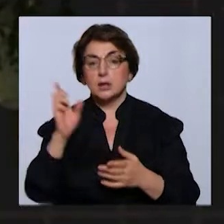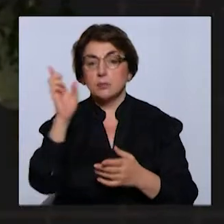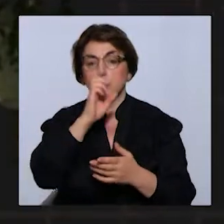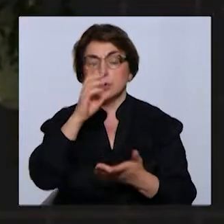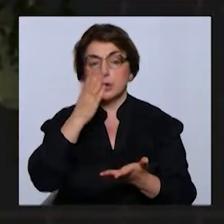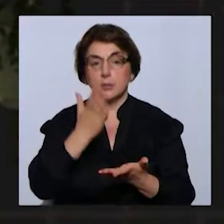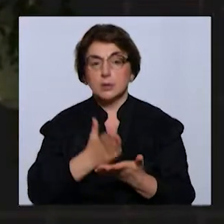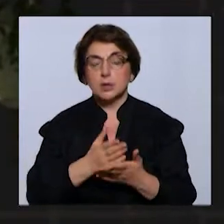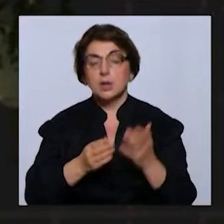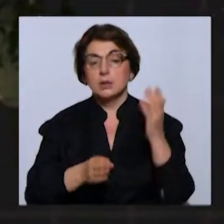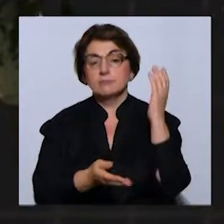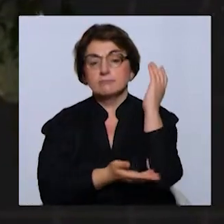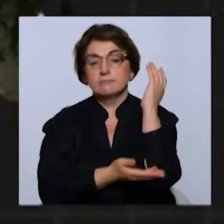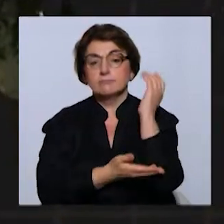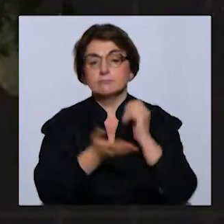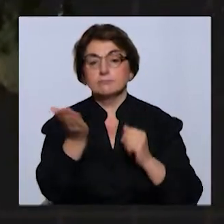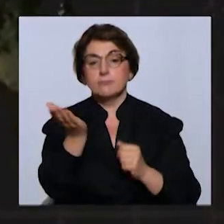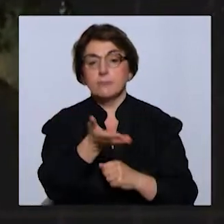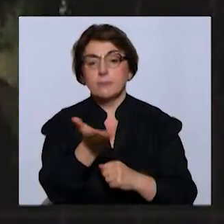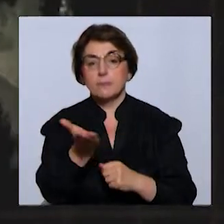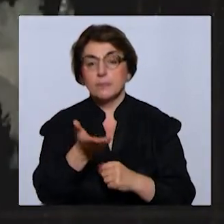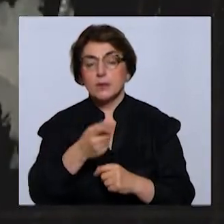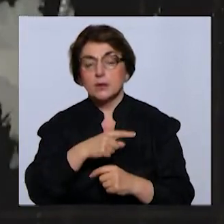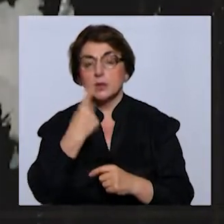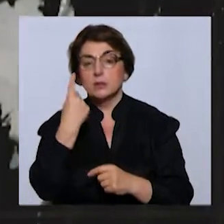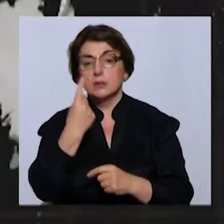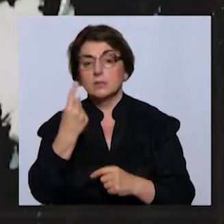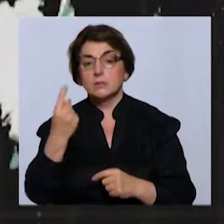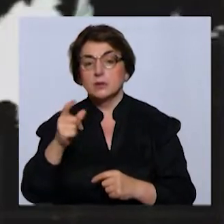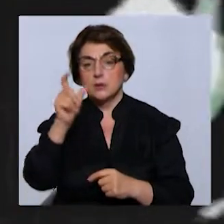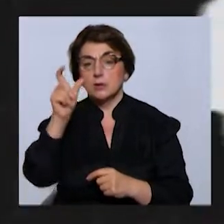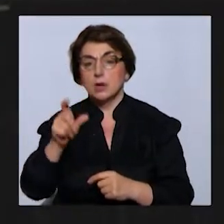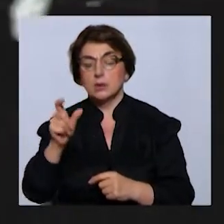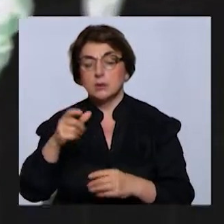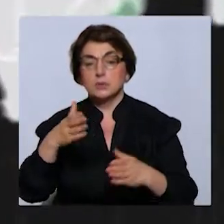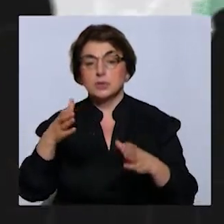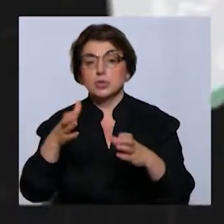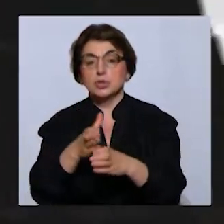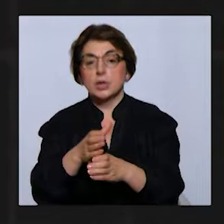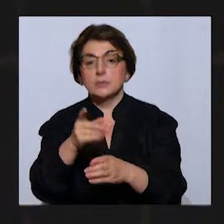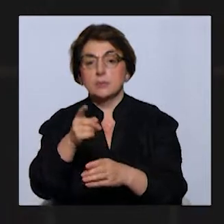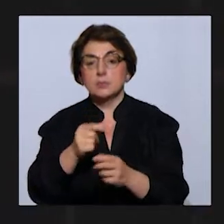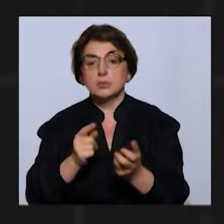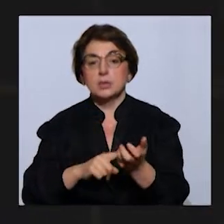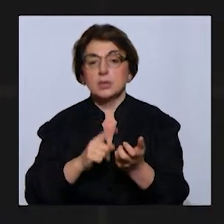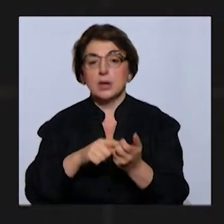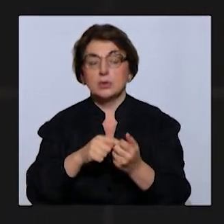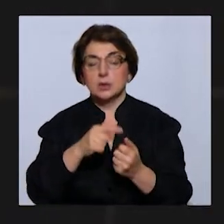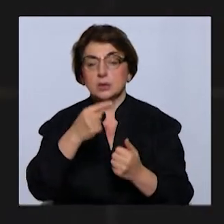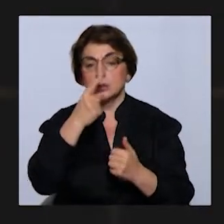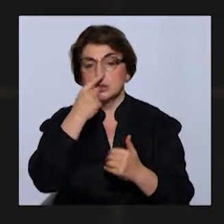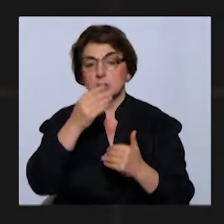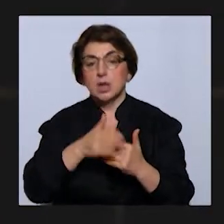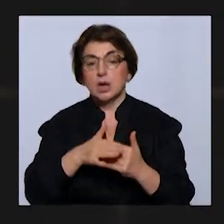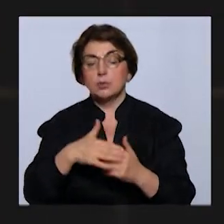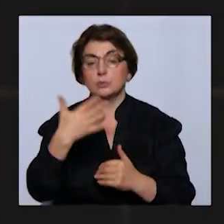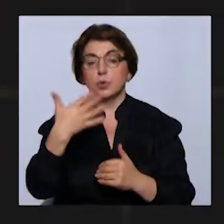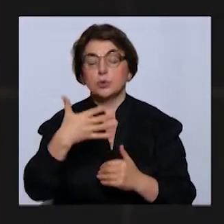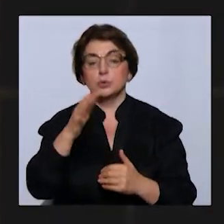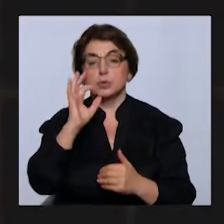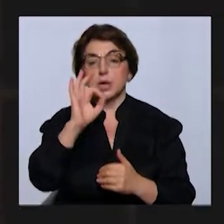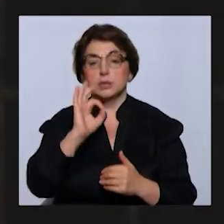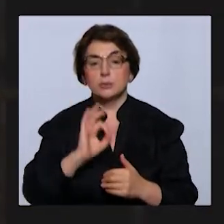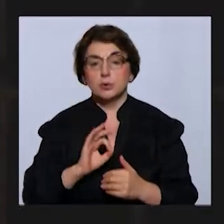გაჩეხვამ გამოიწვია ის, რომ თითოეულ სულ მოსახლეზე შეამცირა მისი რაოდენობა დაახლოებით 50%-ით.